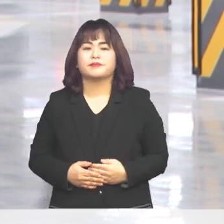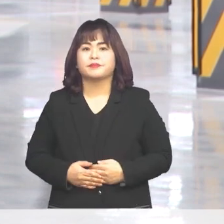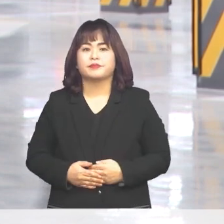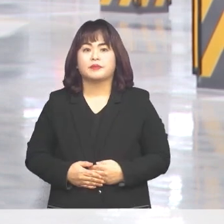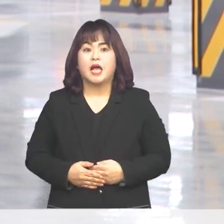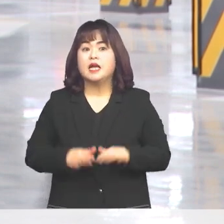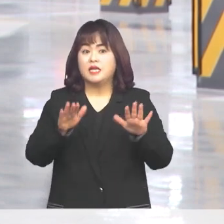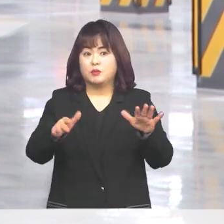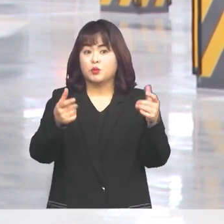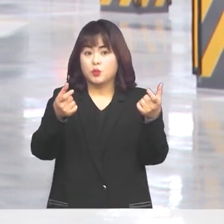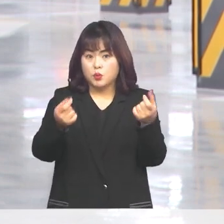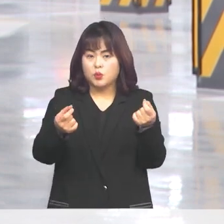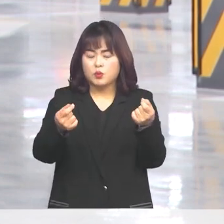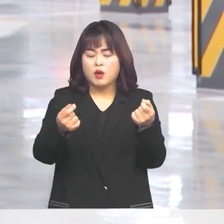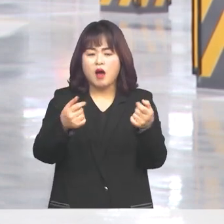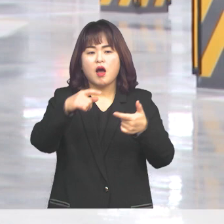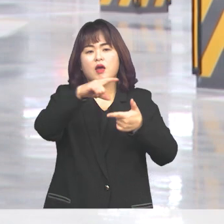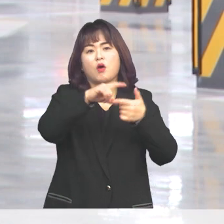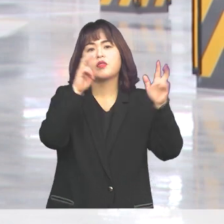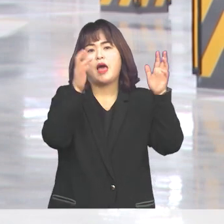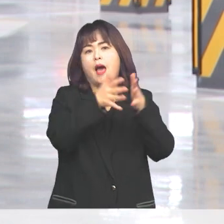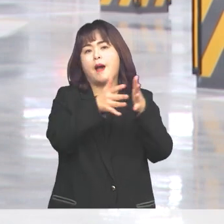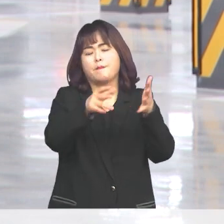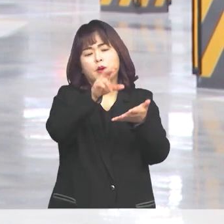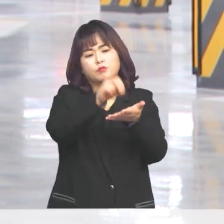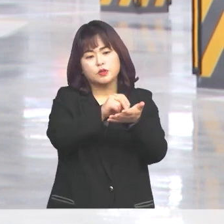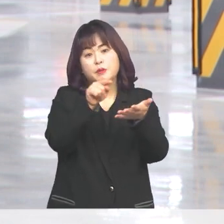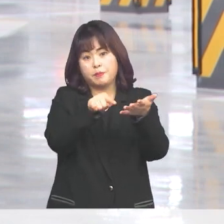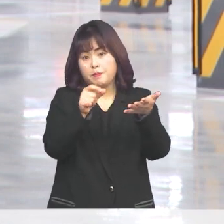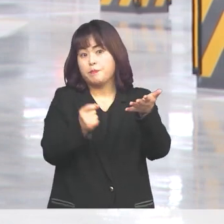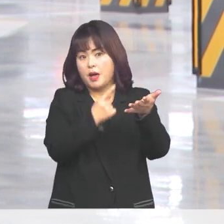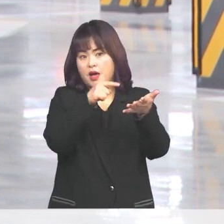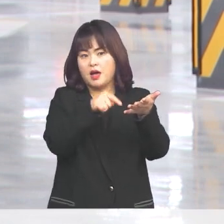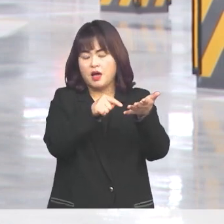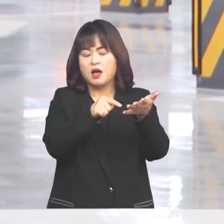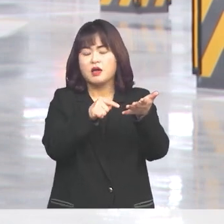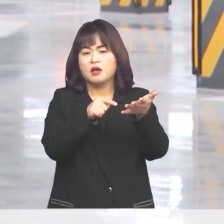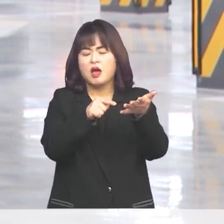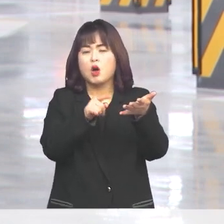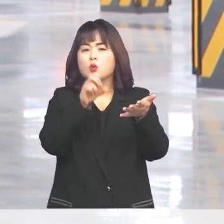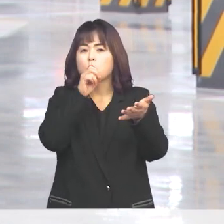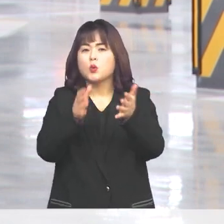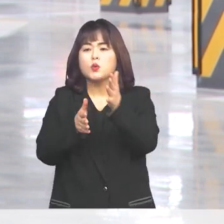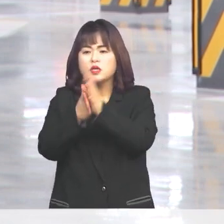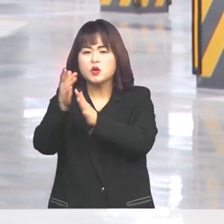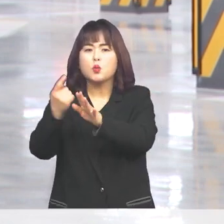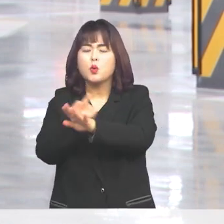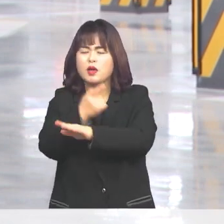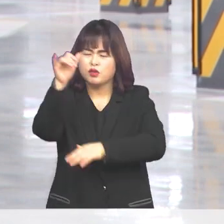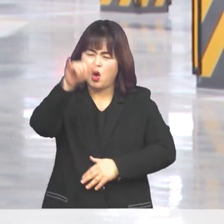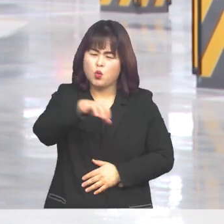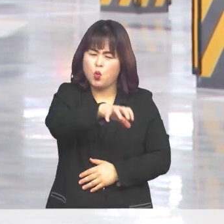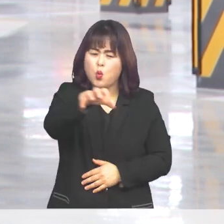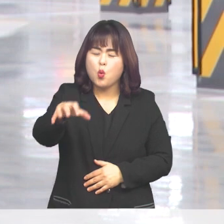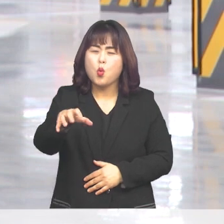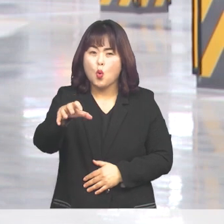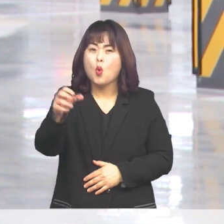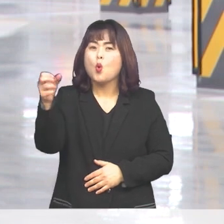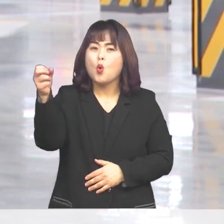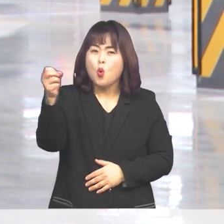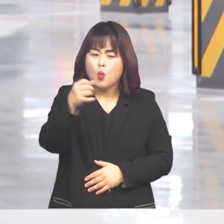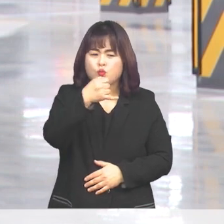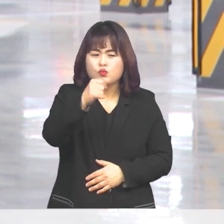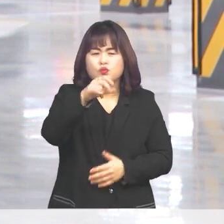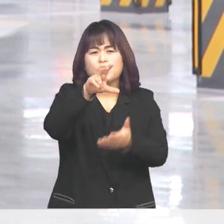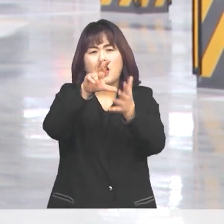생각입니다. 이번에 경남 아너스빌 문제를 통해서 우리 용인은 물론이고 전국 곳곳